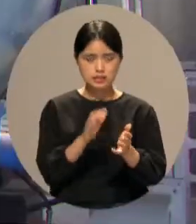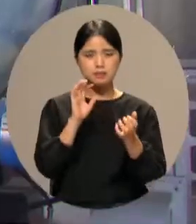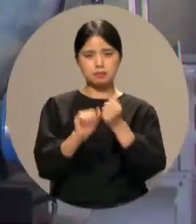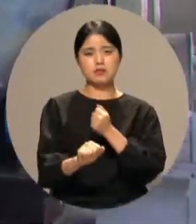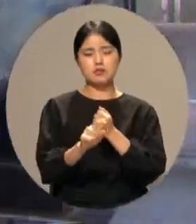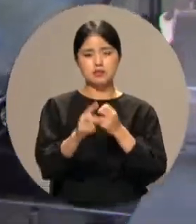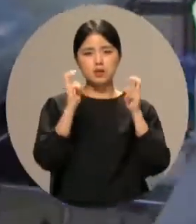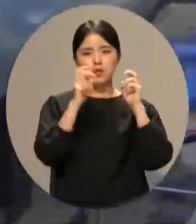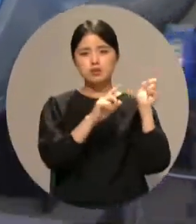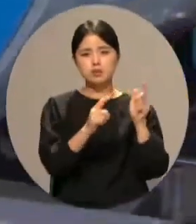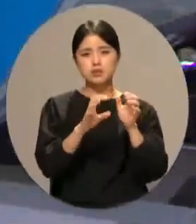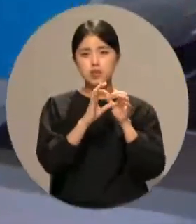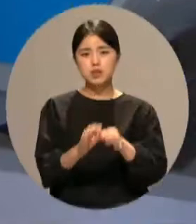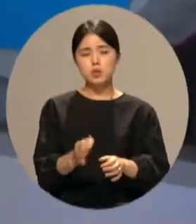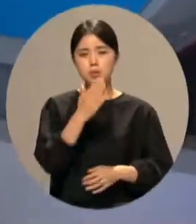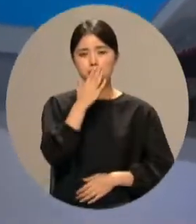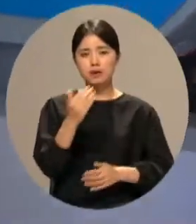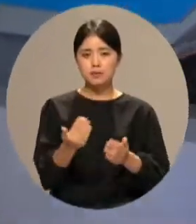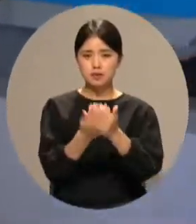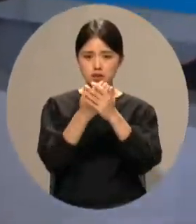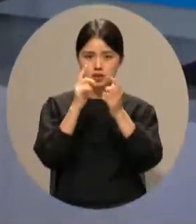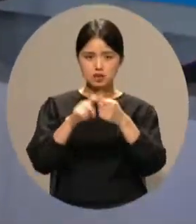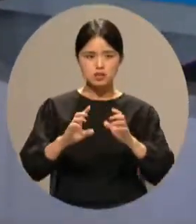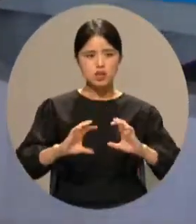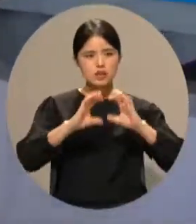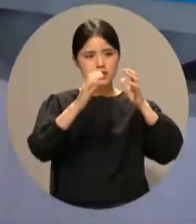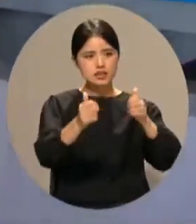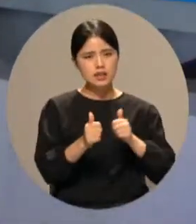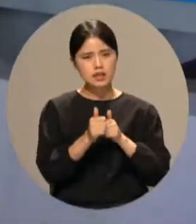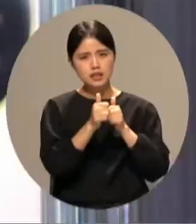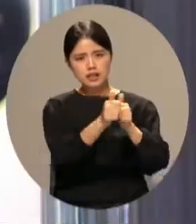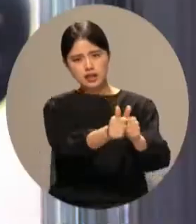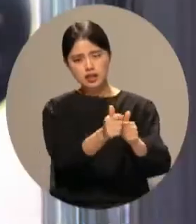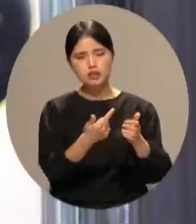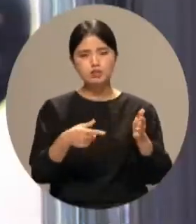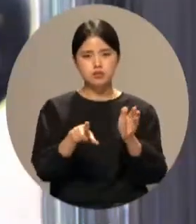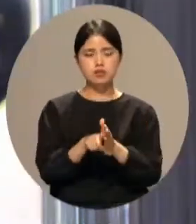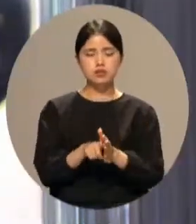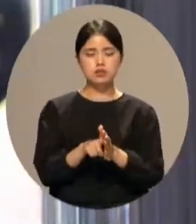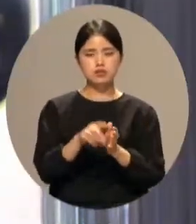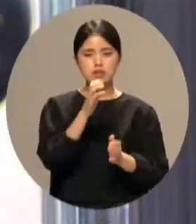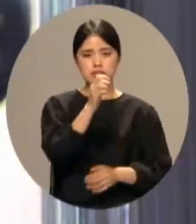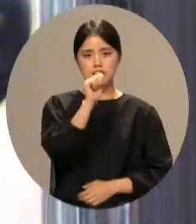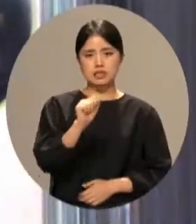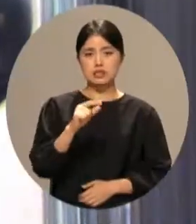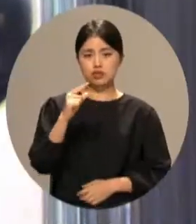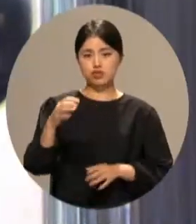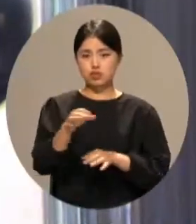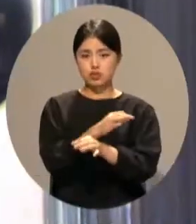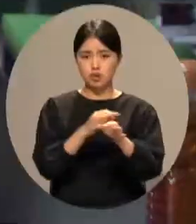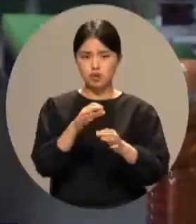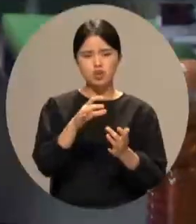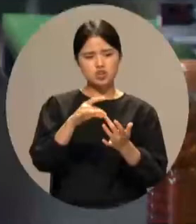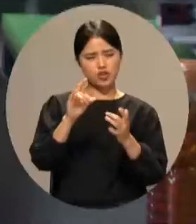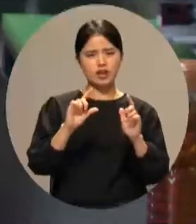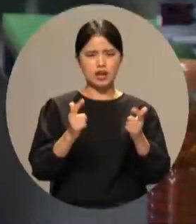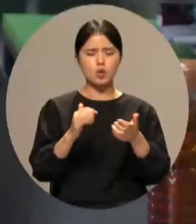기업들이 지속가능한 성장의 세계 흐름에서 살아남기 위해서는 ESG